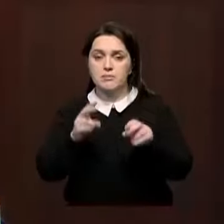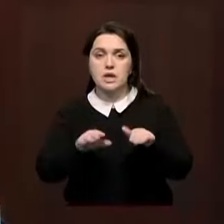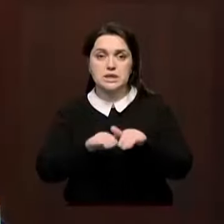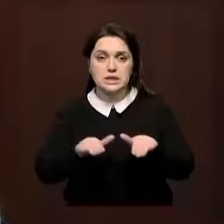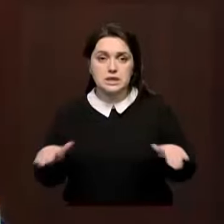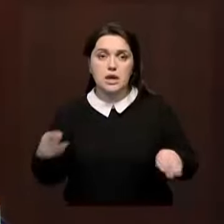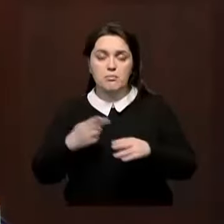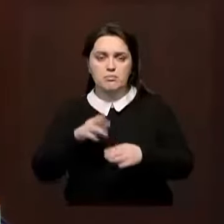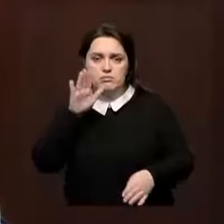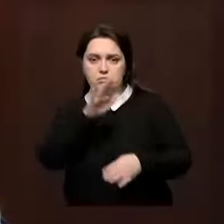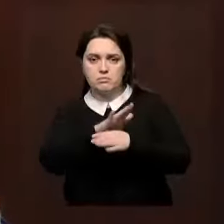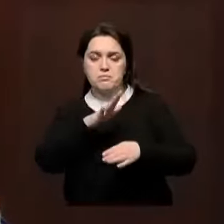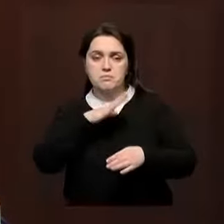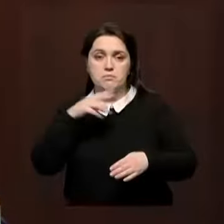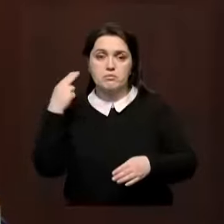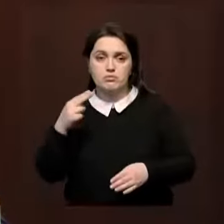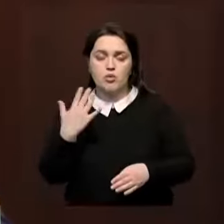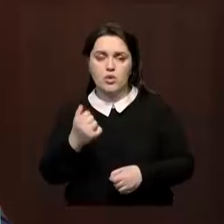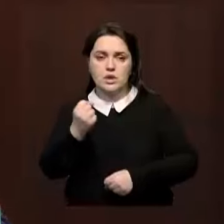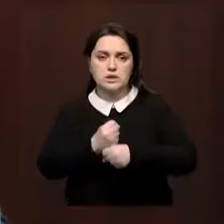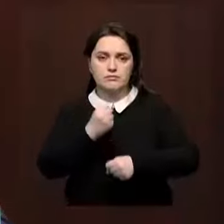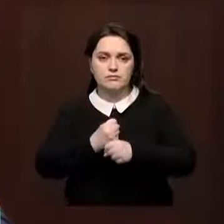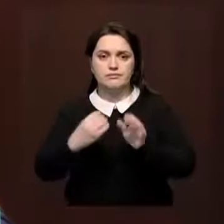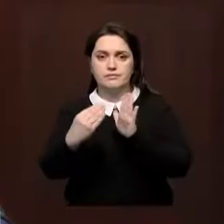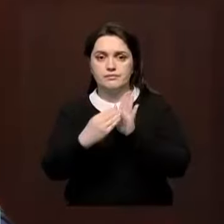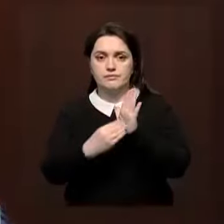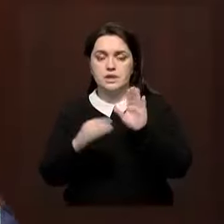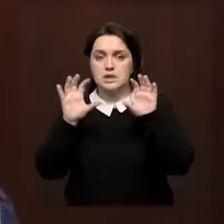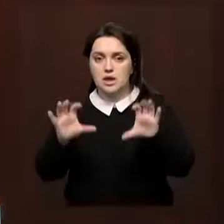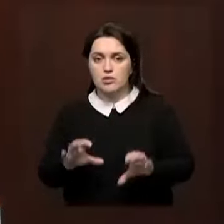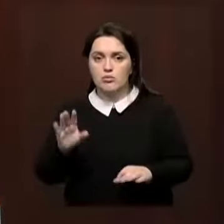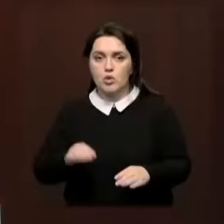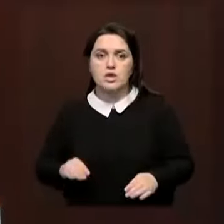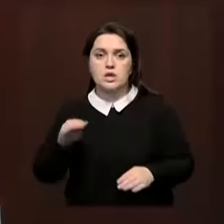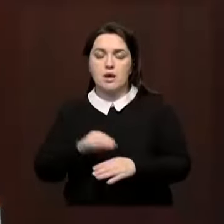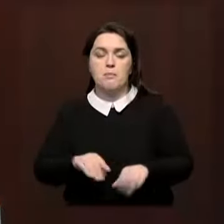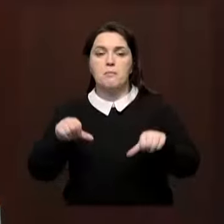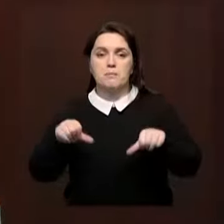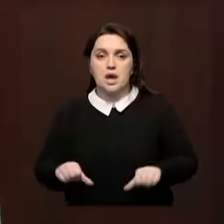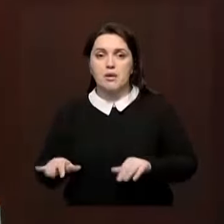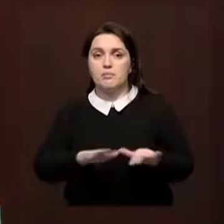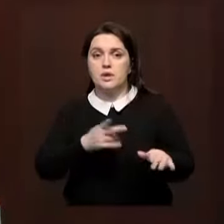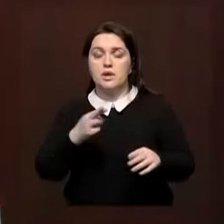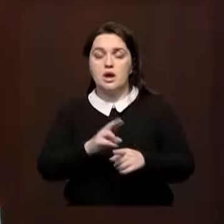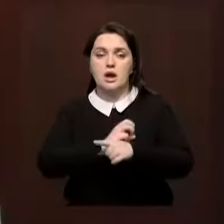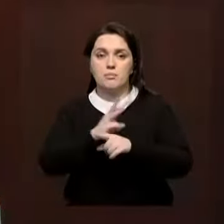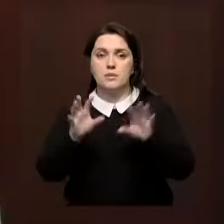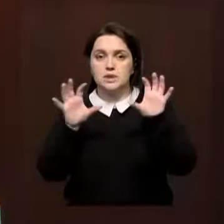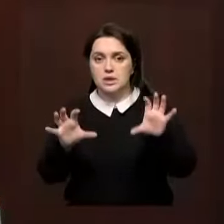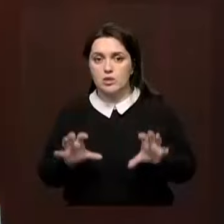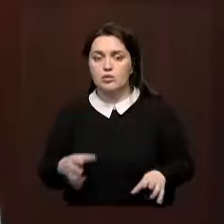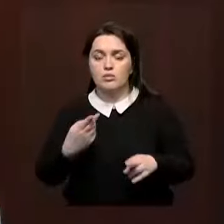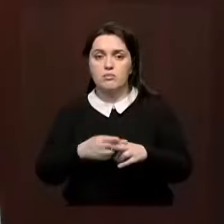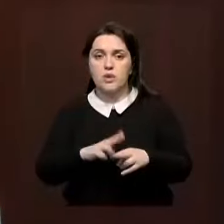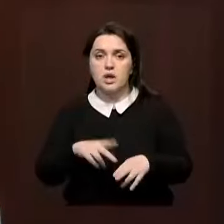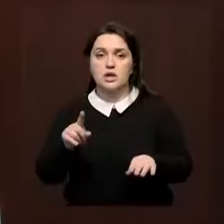главы государства были разработаны соответствующие законы. В частности, вводятся дополнительные правовые механизмы для обеспечения законных интересов